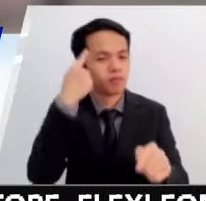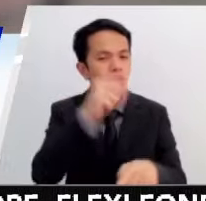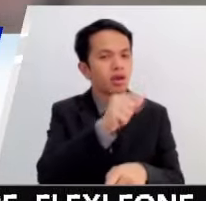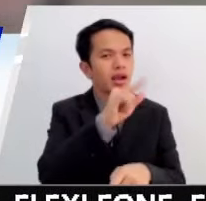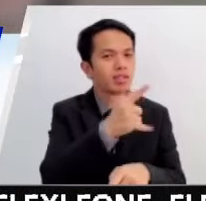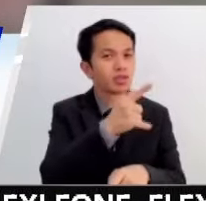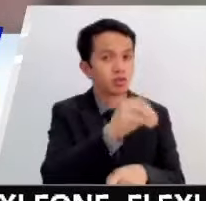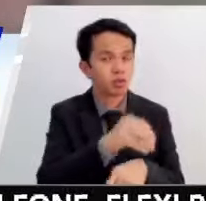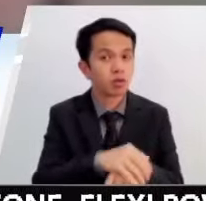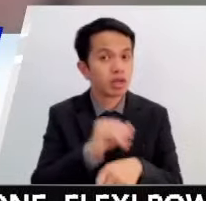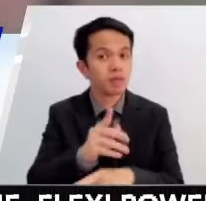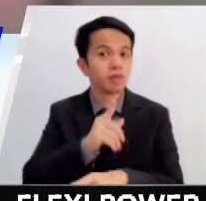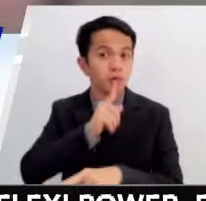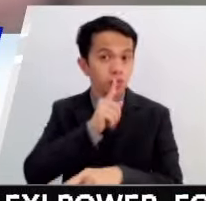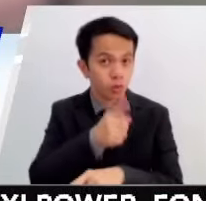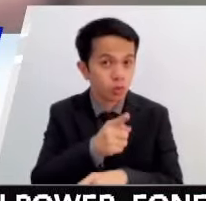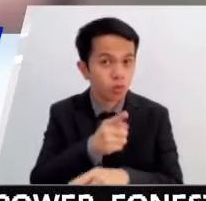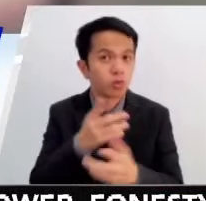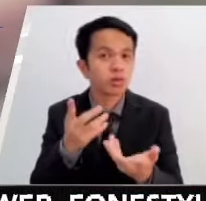kapag totoo naman po,